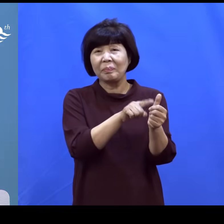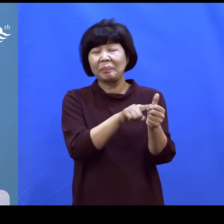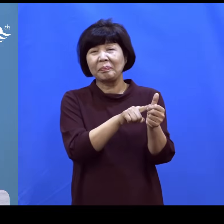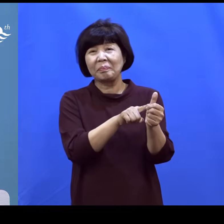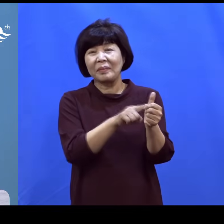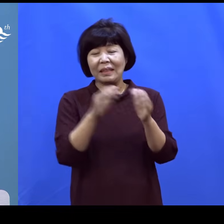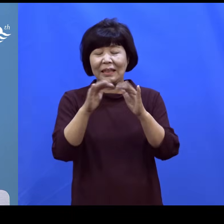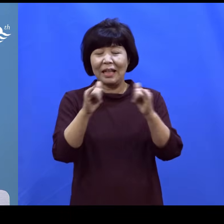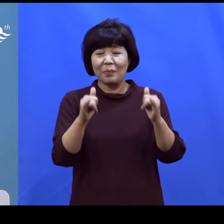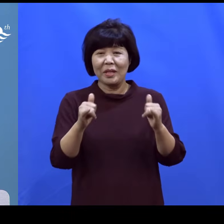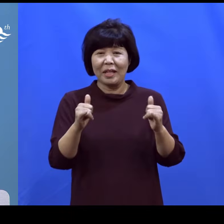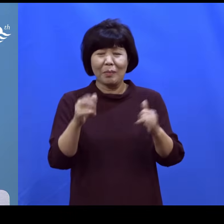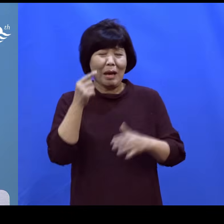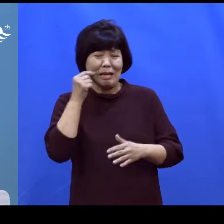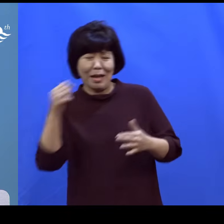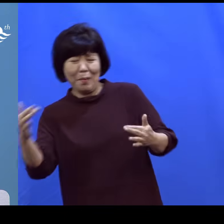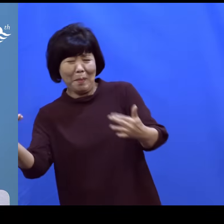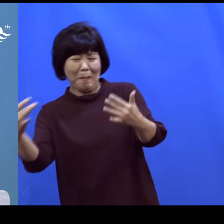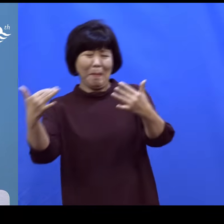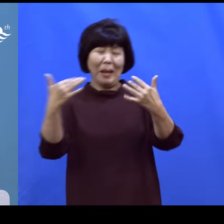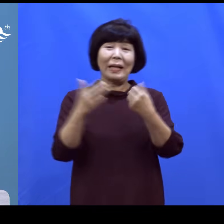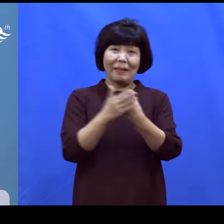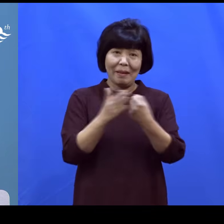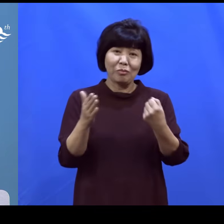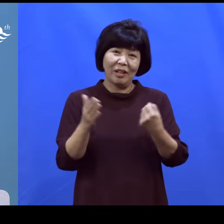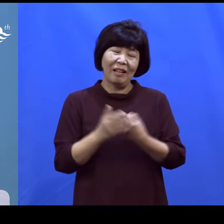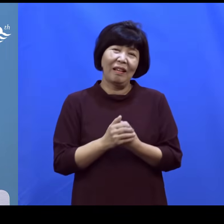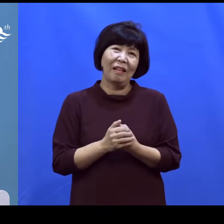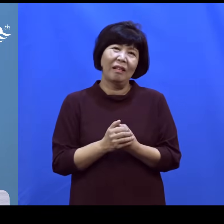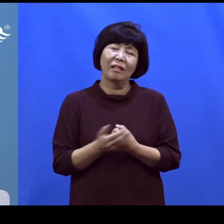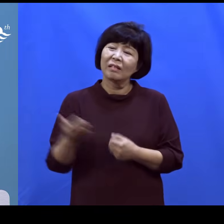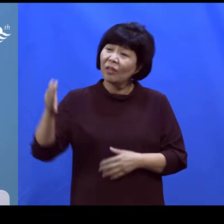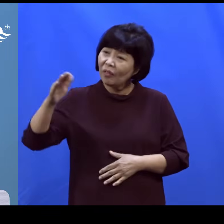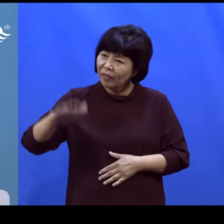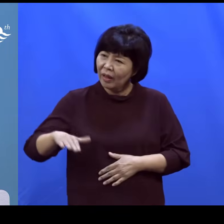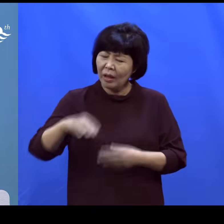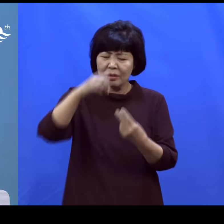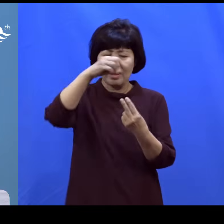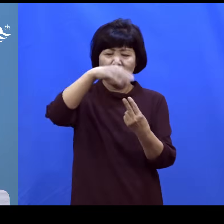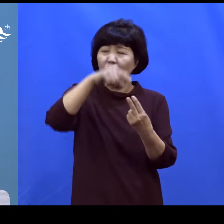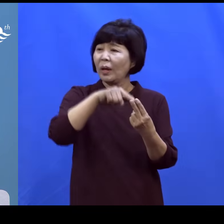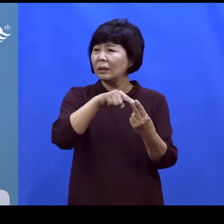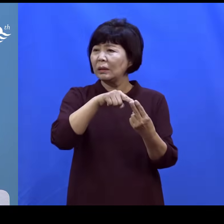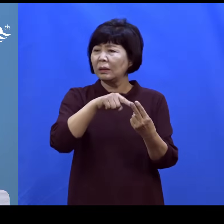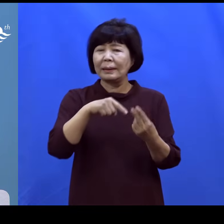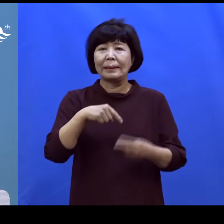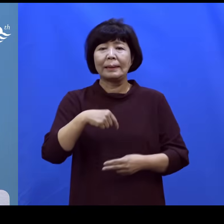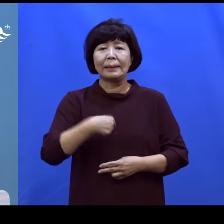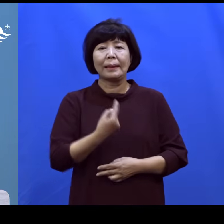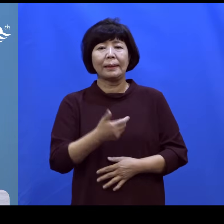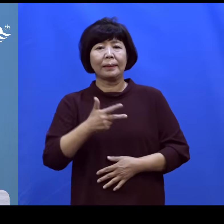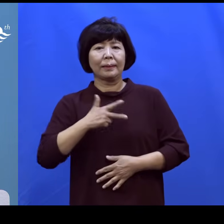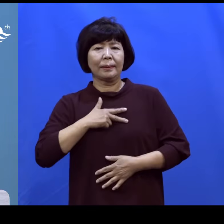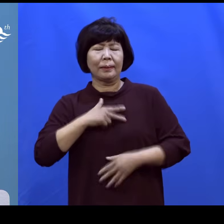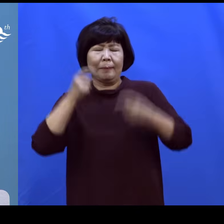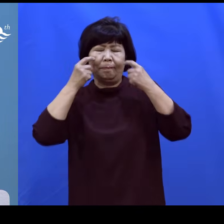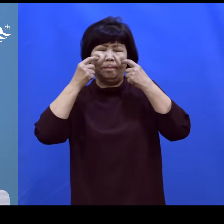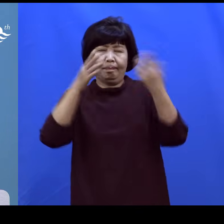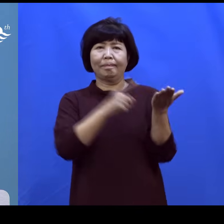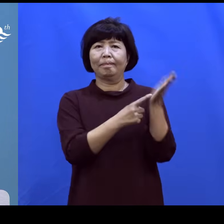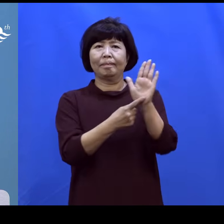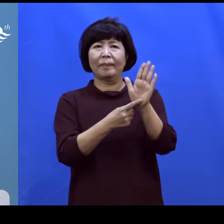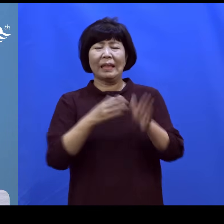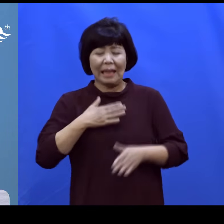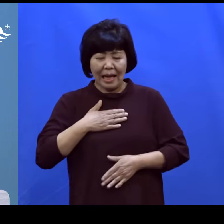해도 사람들이 그를 추종할 것 같은 그런 분위기예요. 그런데 세례 요한은 자신의 역할을 분명히 밝혀요. 나는